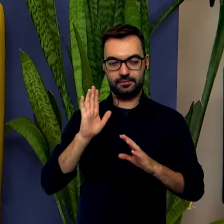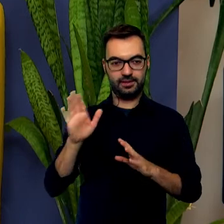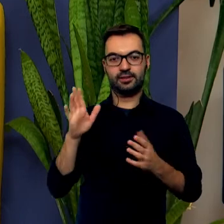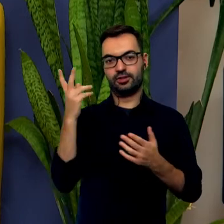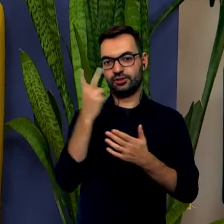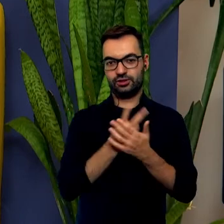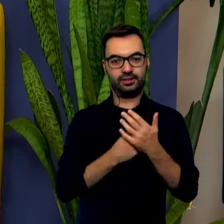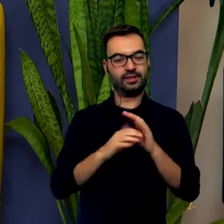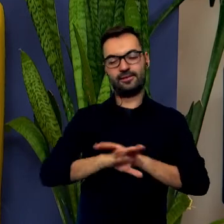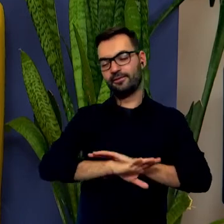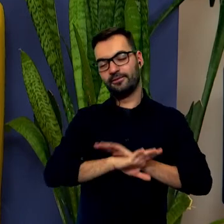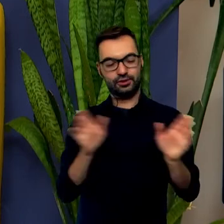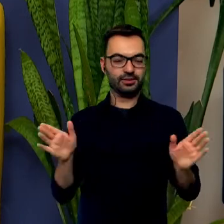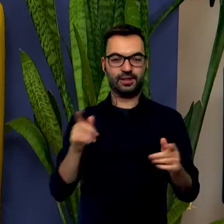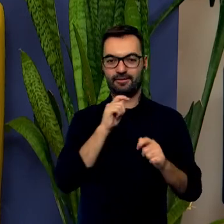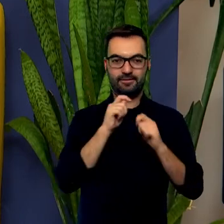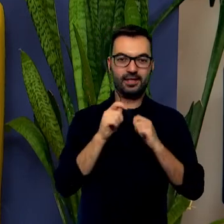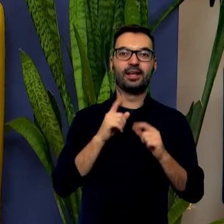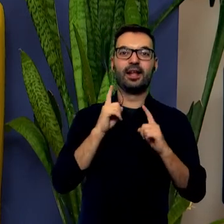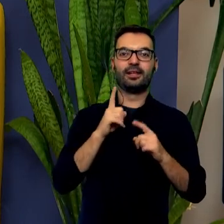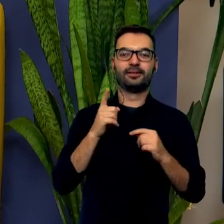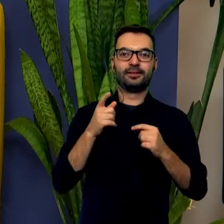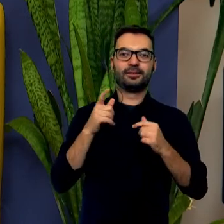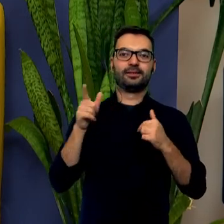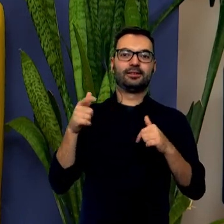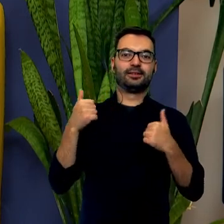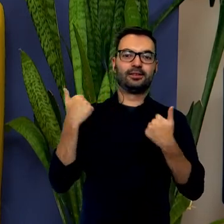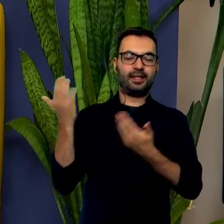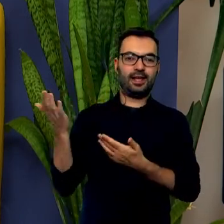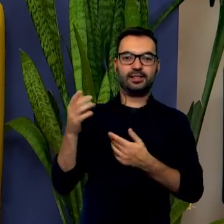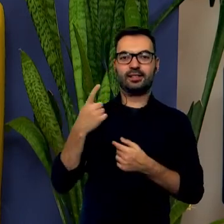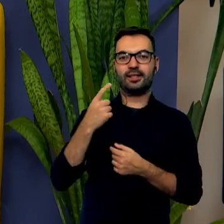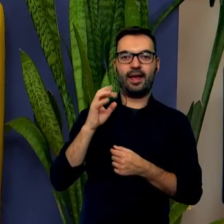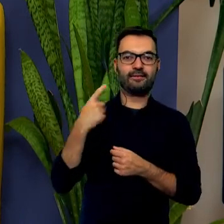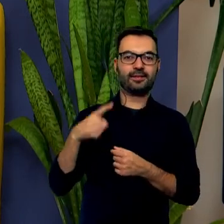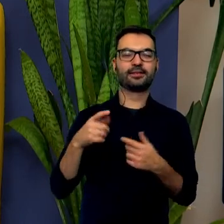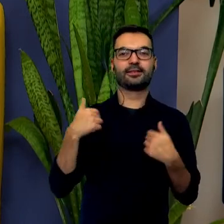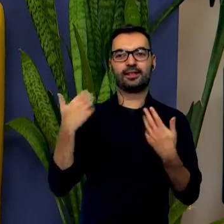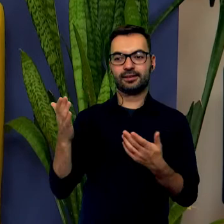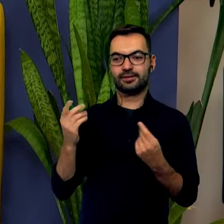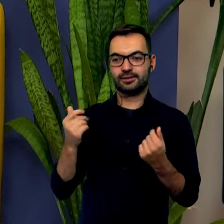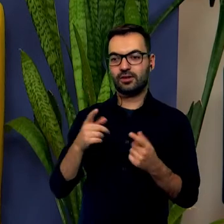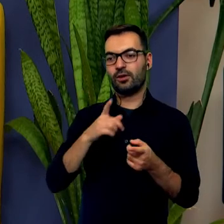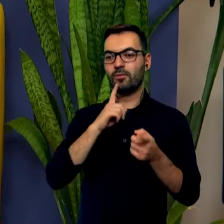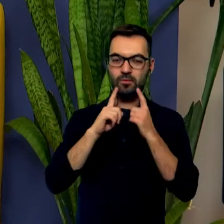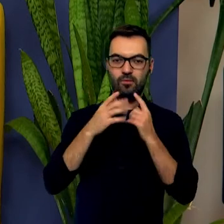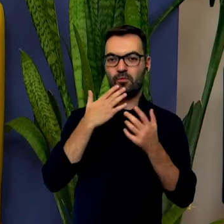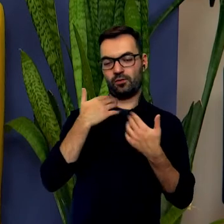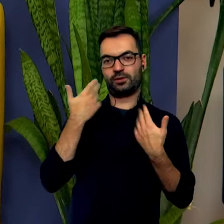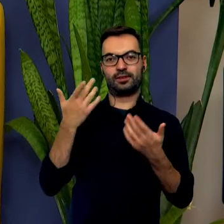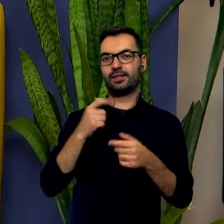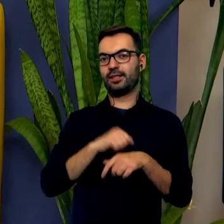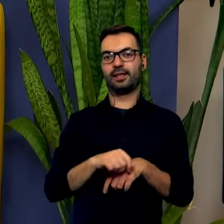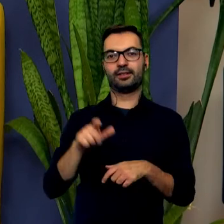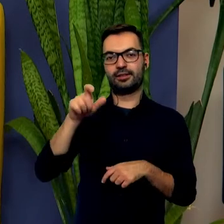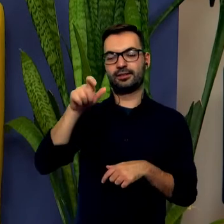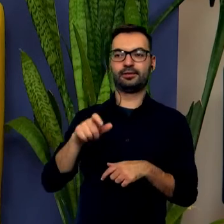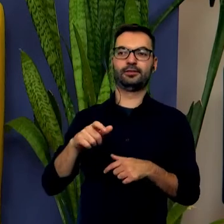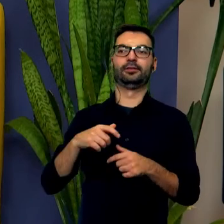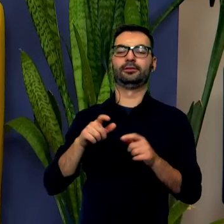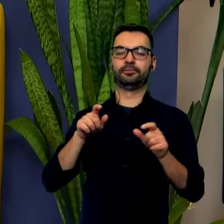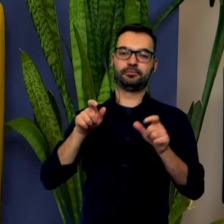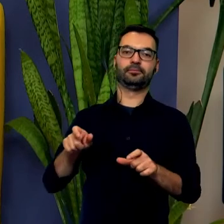tutaj przeczytane wszystkie wywiady i tak dalej, natomiast też pozwalasz Dawidowi mówić i nie jesteś jakąś osobą,